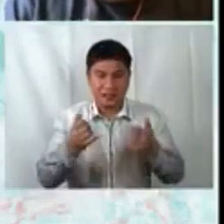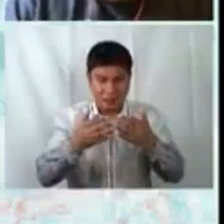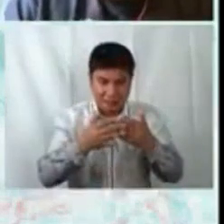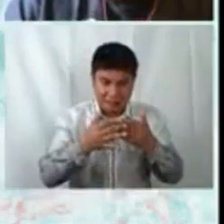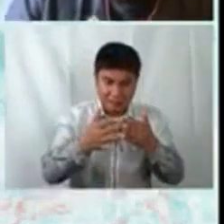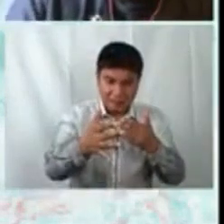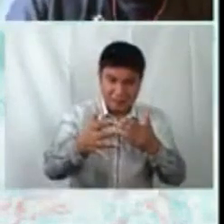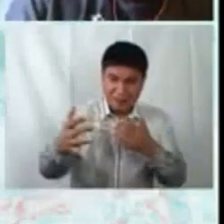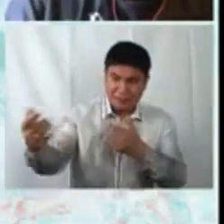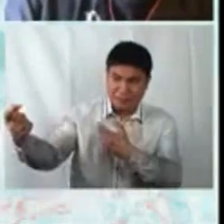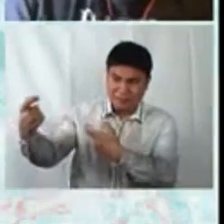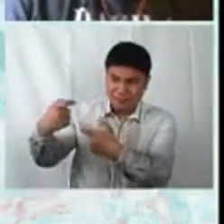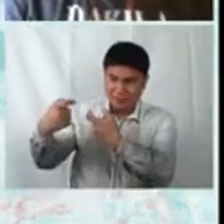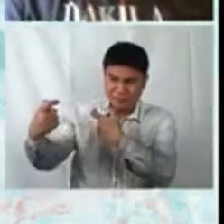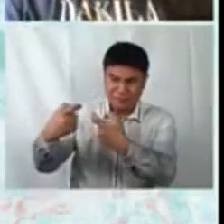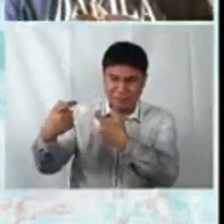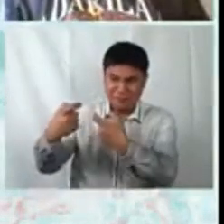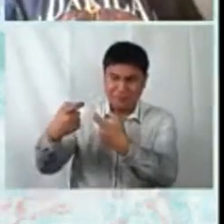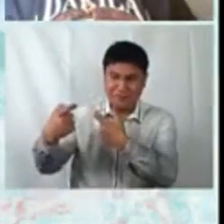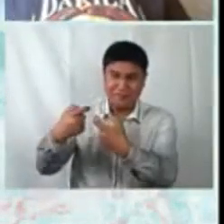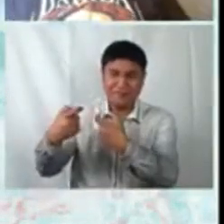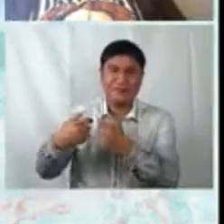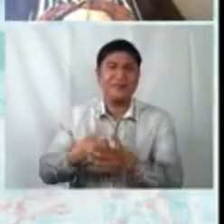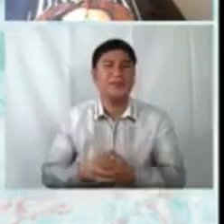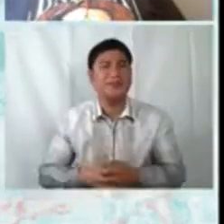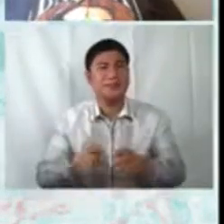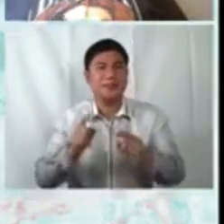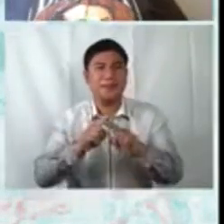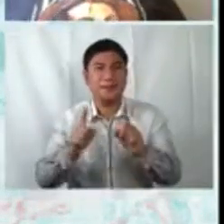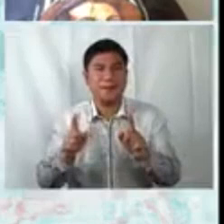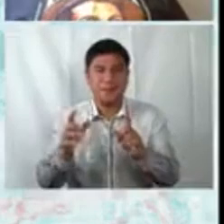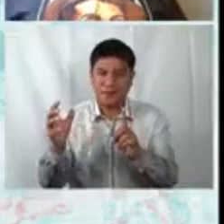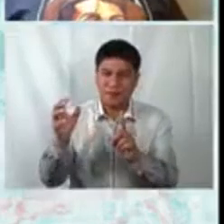talaga tayo, no? Anyway,